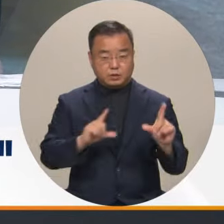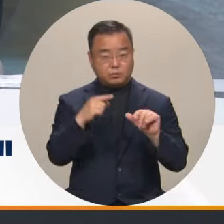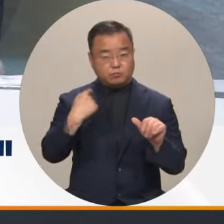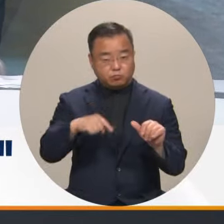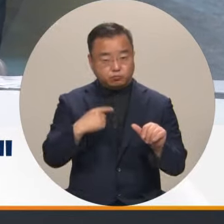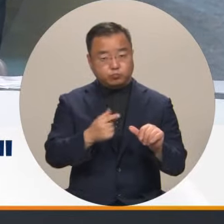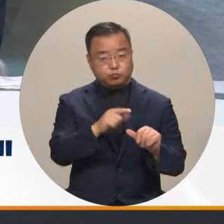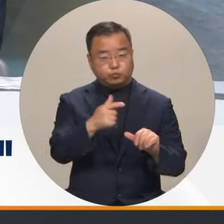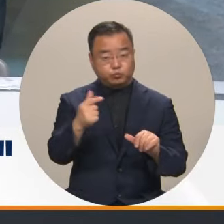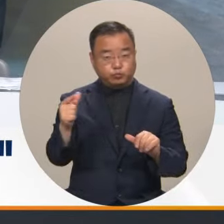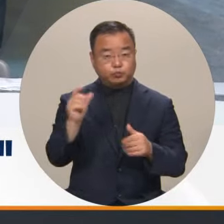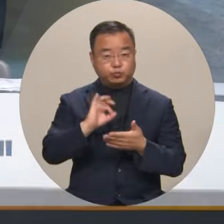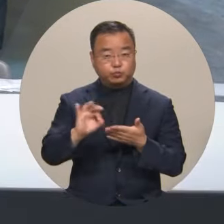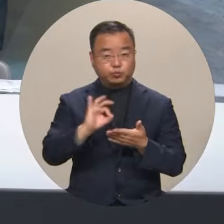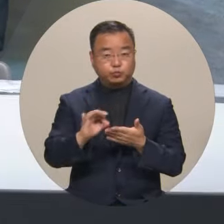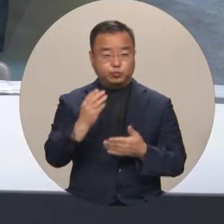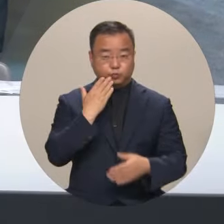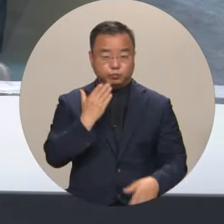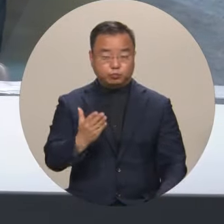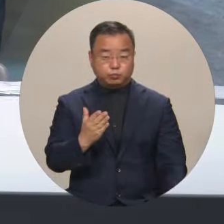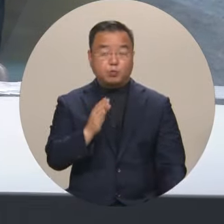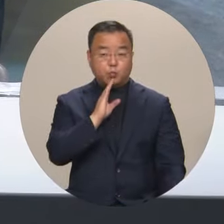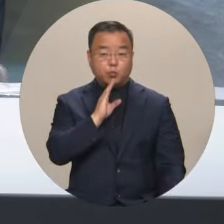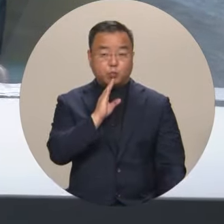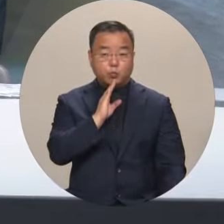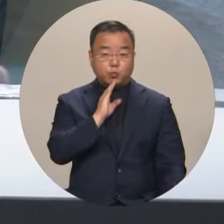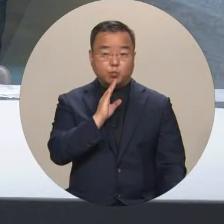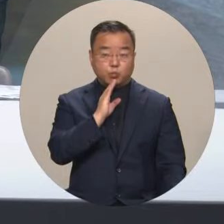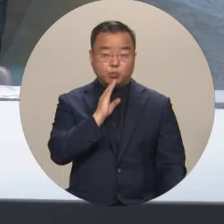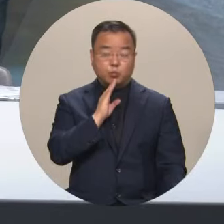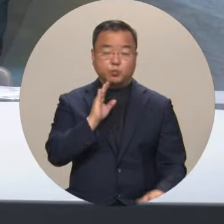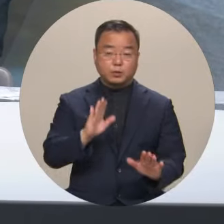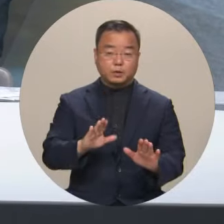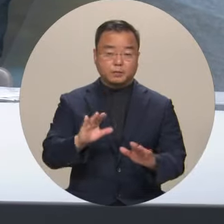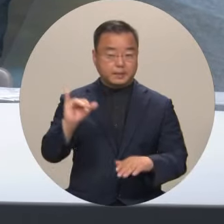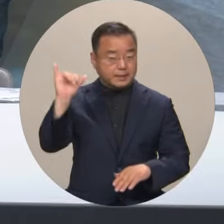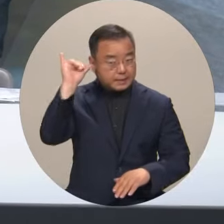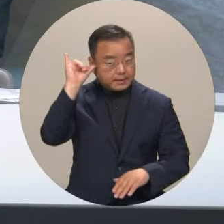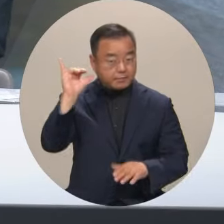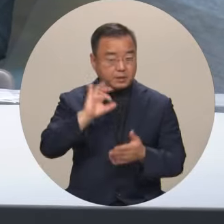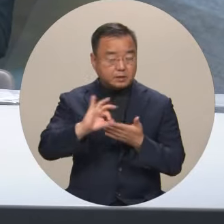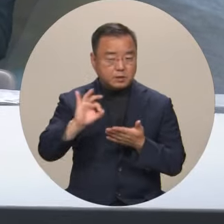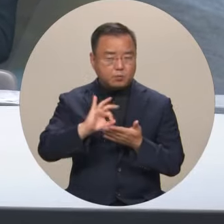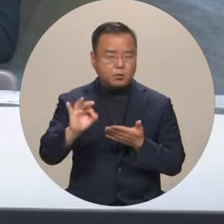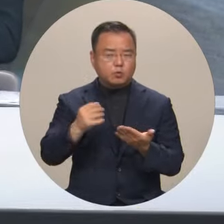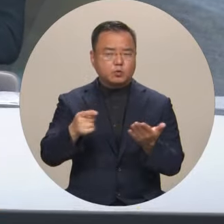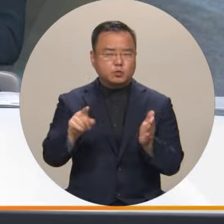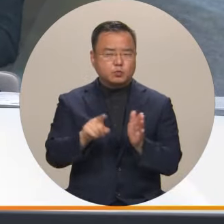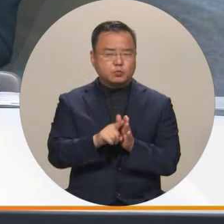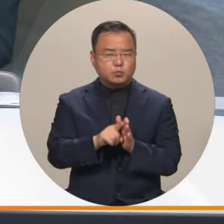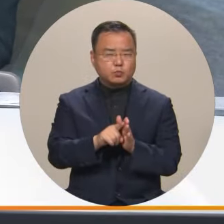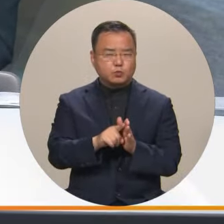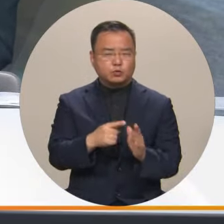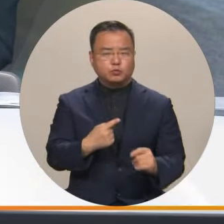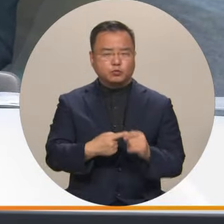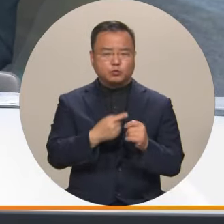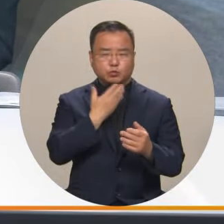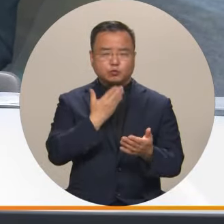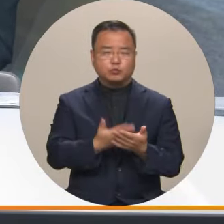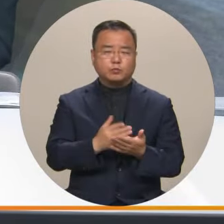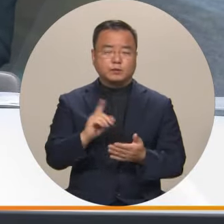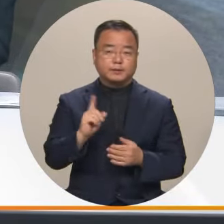폭넓은 범위에서 AI 적용될 수 있는 것 같은데 그렇다면이 AI 활용한 교육에서 가장 중요한 핵심은 뭐라고